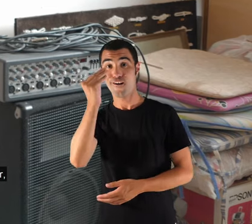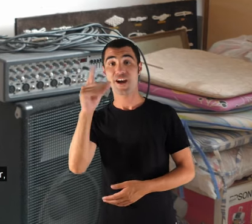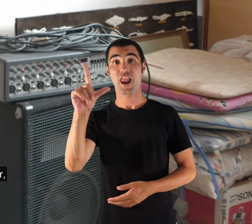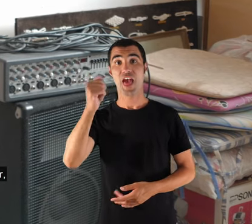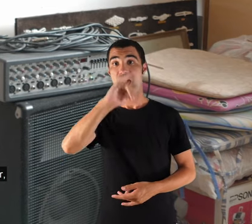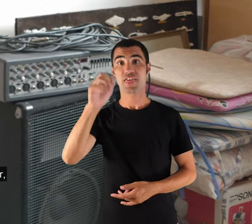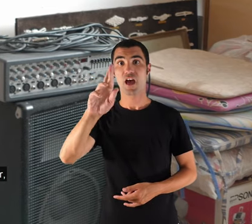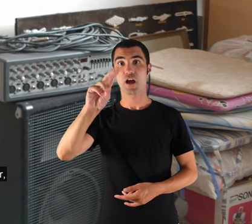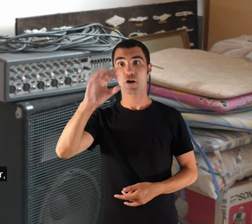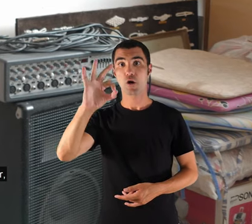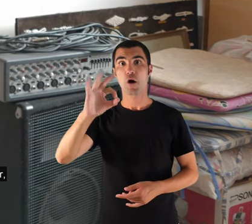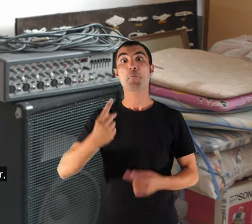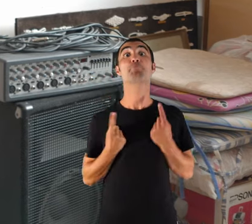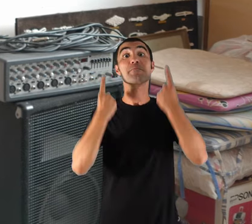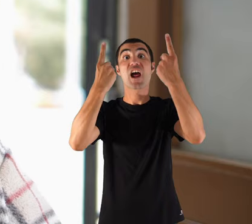maquinilla que varen posar.